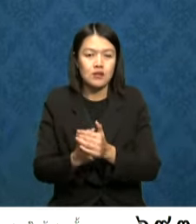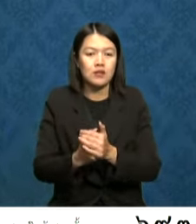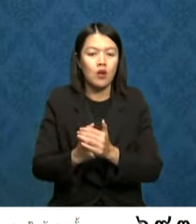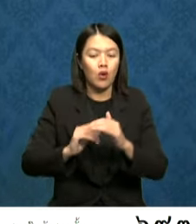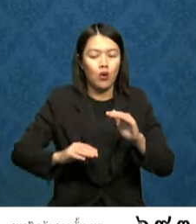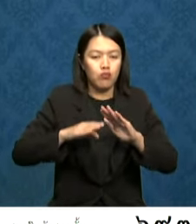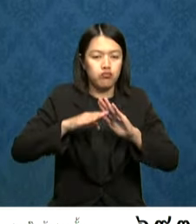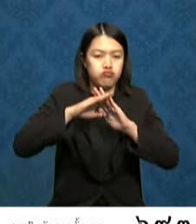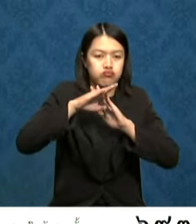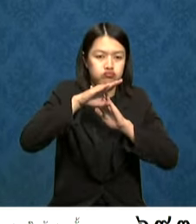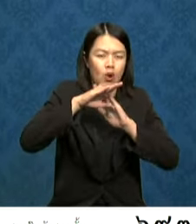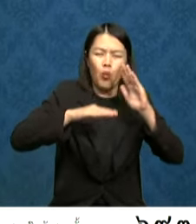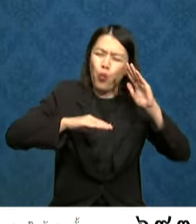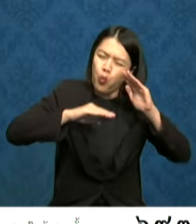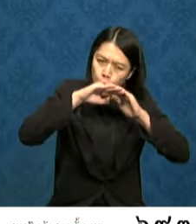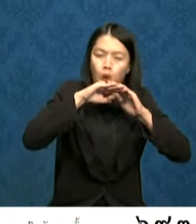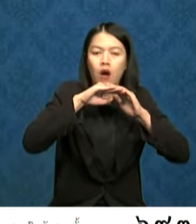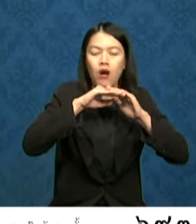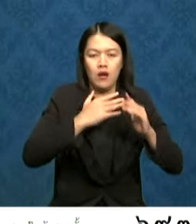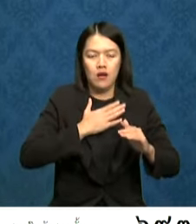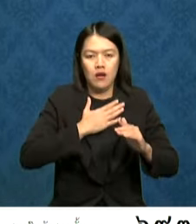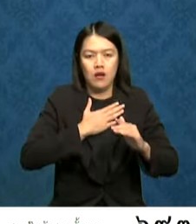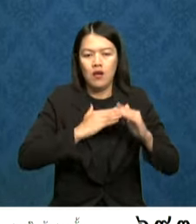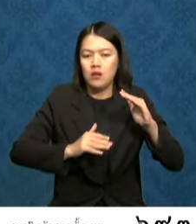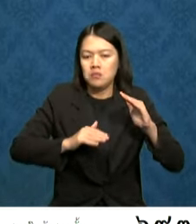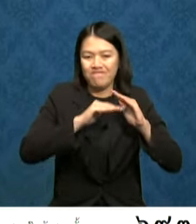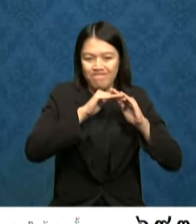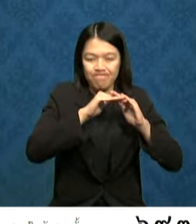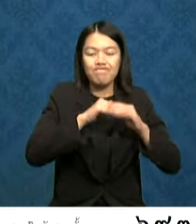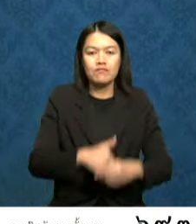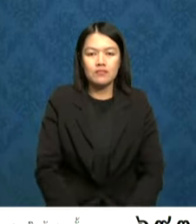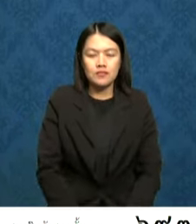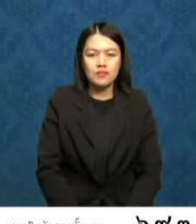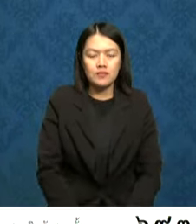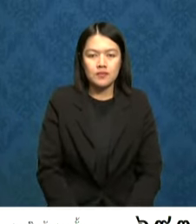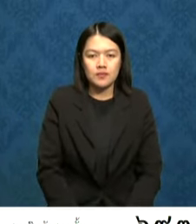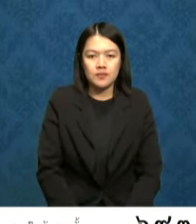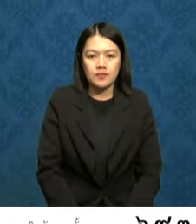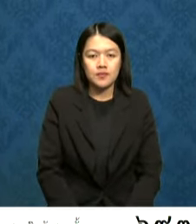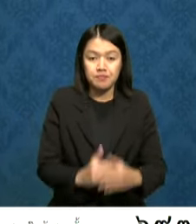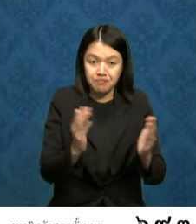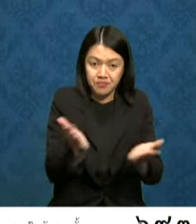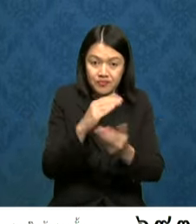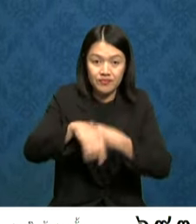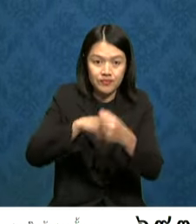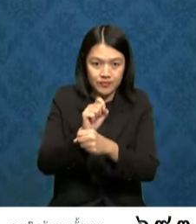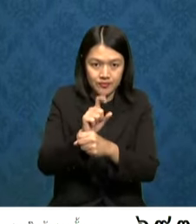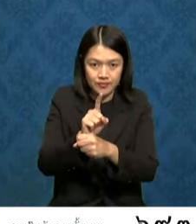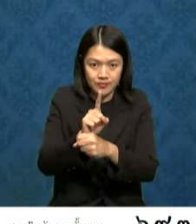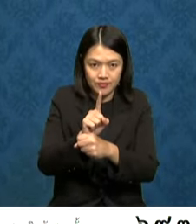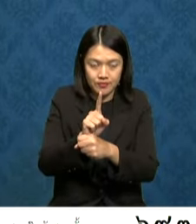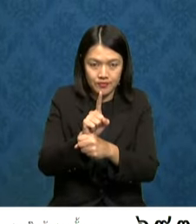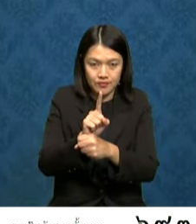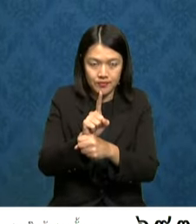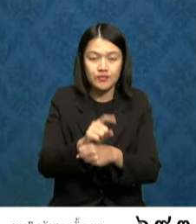เจริญเติบโตที่สูงสุดๆแล้วที่เราจะโตได้นะคะดังนั้นถ้าเราจะกระตุ้นเศรษฐกิจเพื่อ